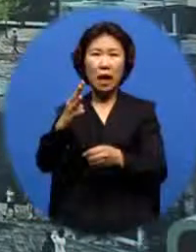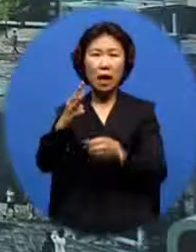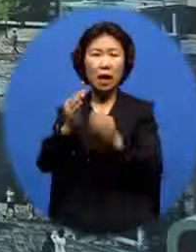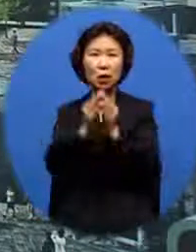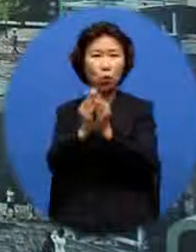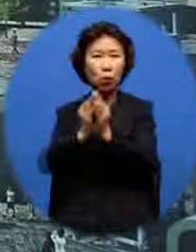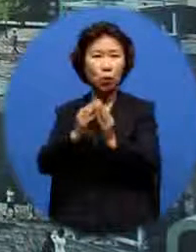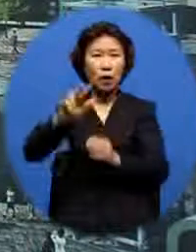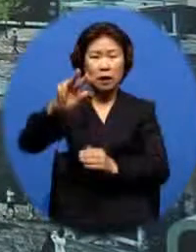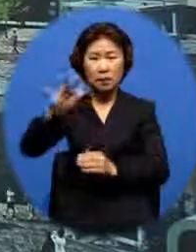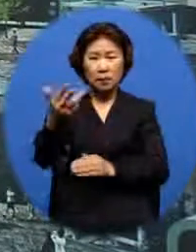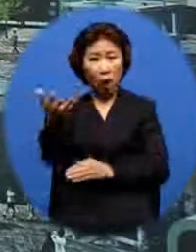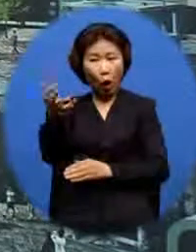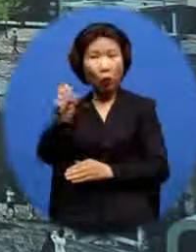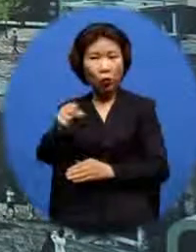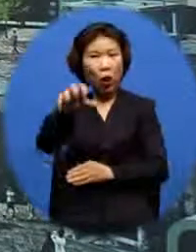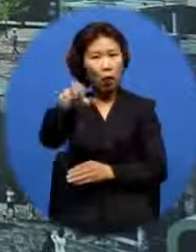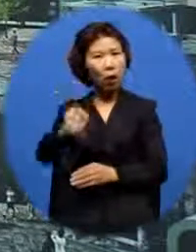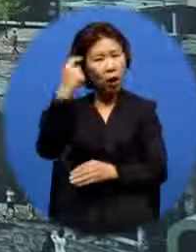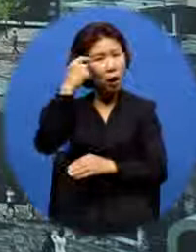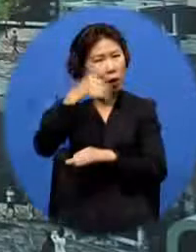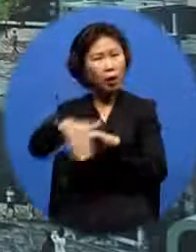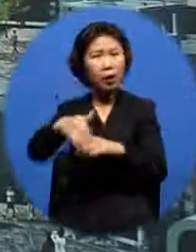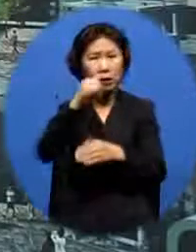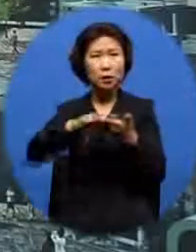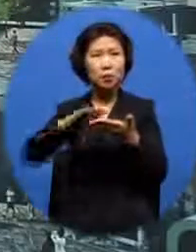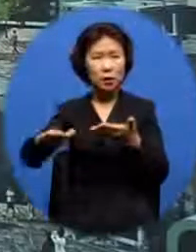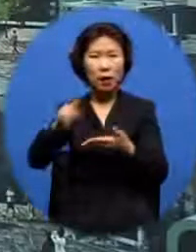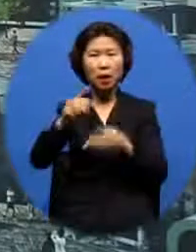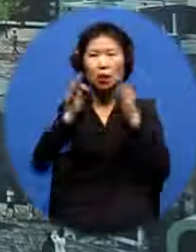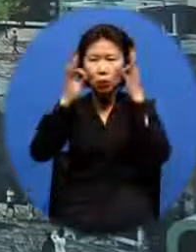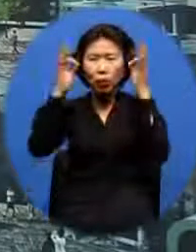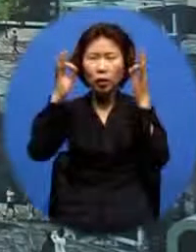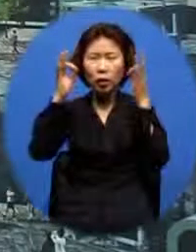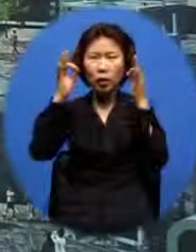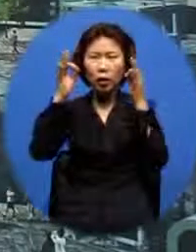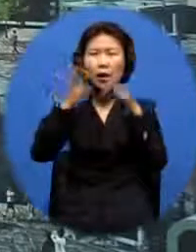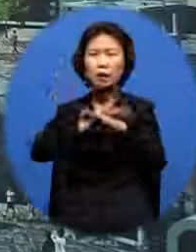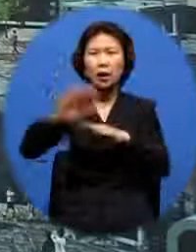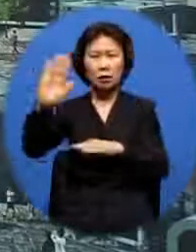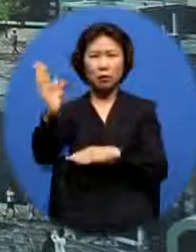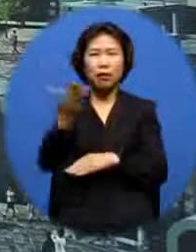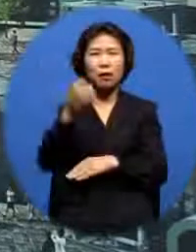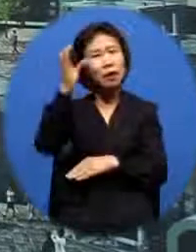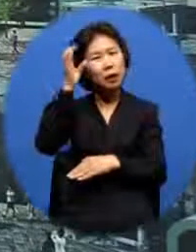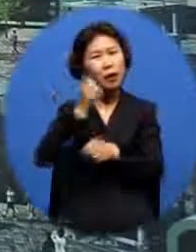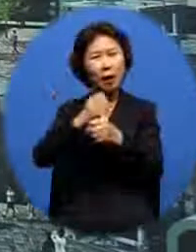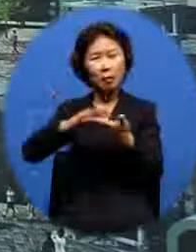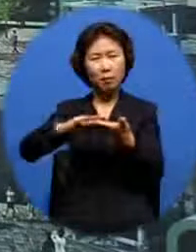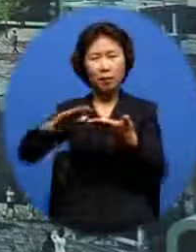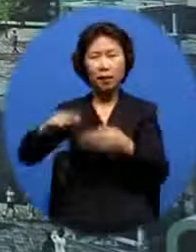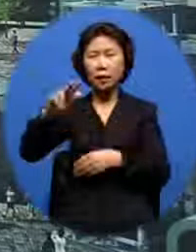잡고 예산 확보에 힘을 쏟고 있는데요. 충남도의 노력이 풍성한 열매로 이어지길 기대합니다. 다음 주에는